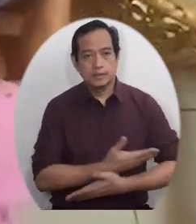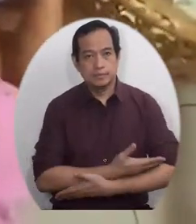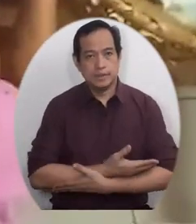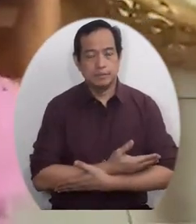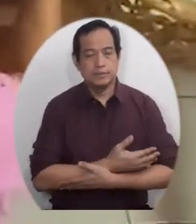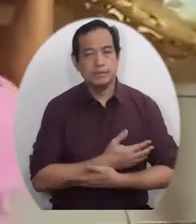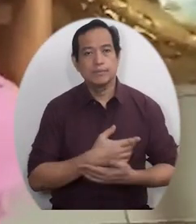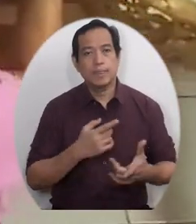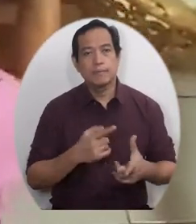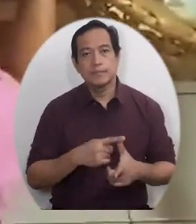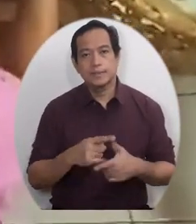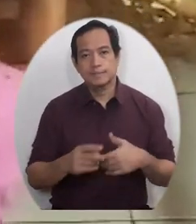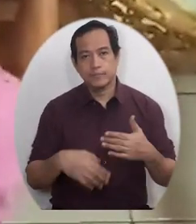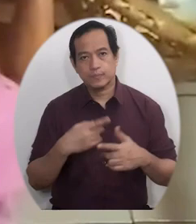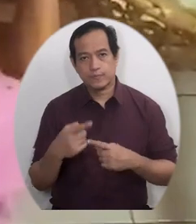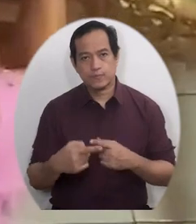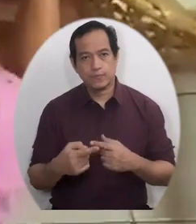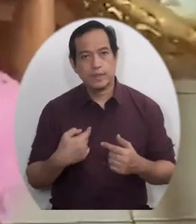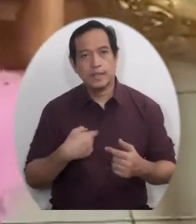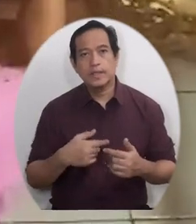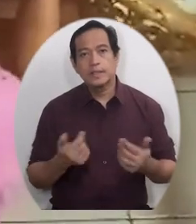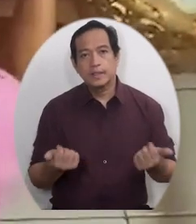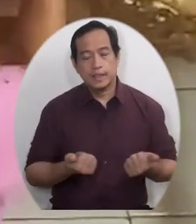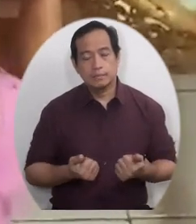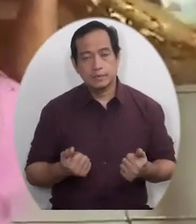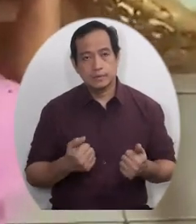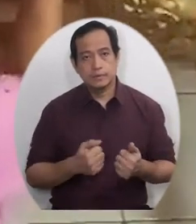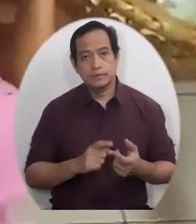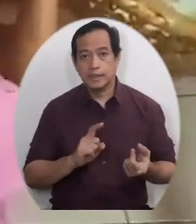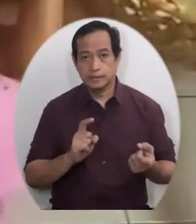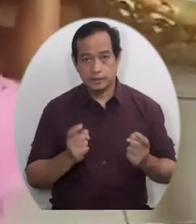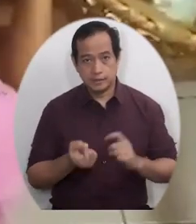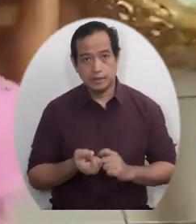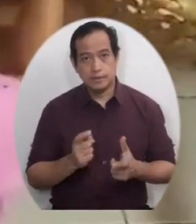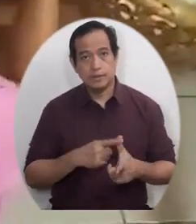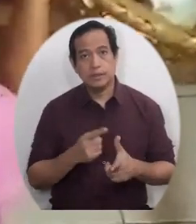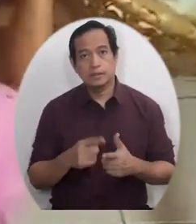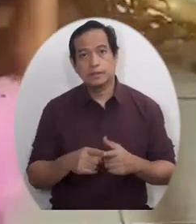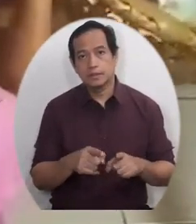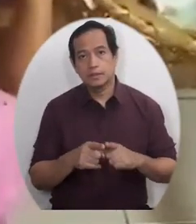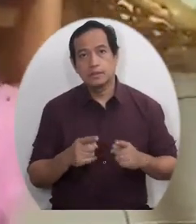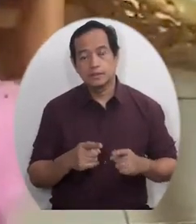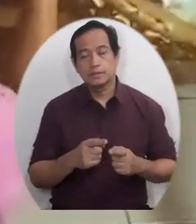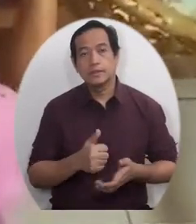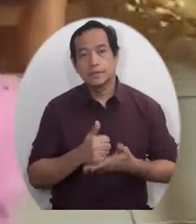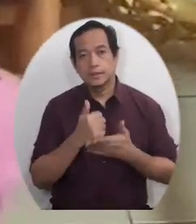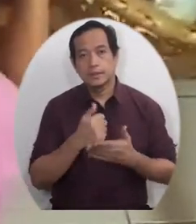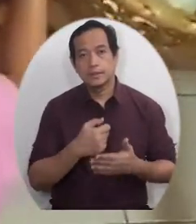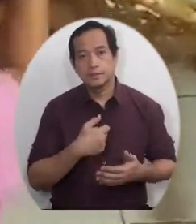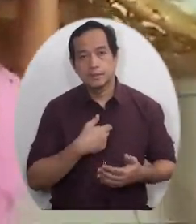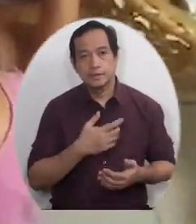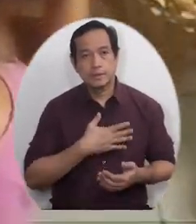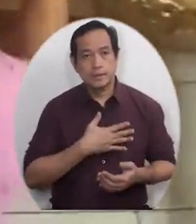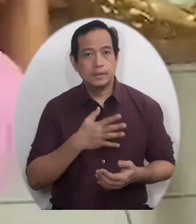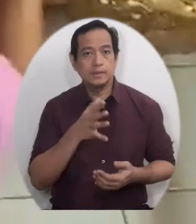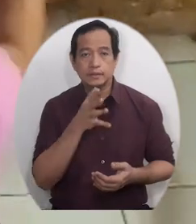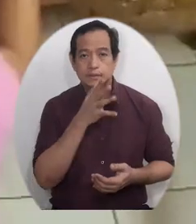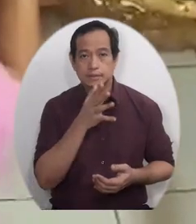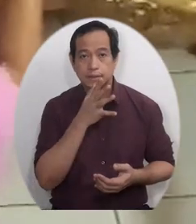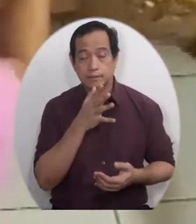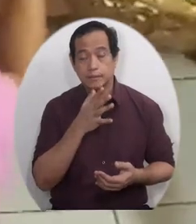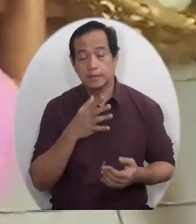po, nakapag-adjust na rin po ako at tinutulungan naman po ako ng mama ko sa pag-aalaga ng dalawa kong